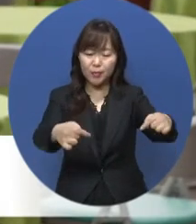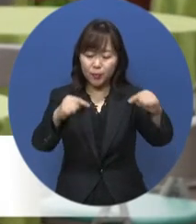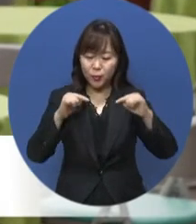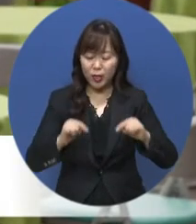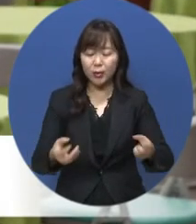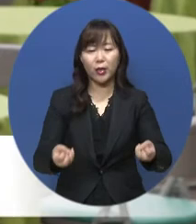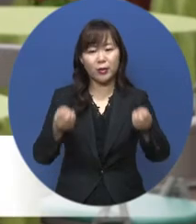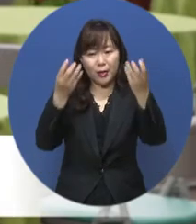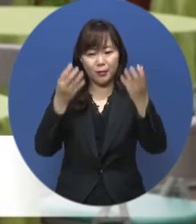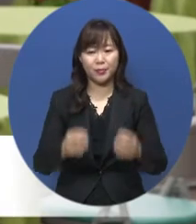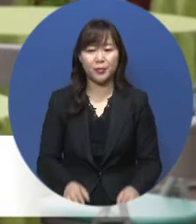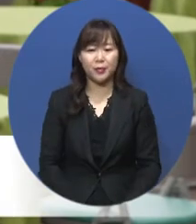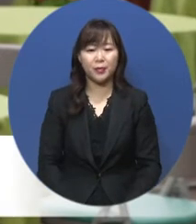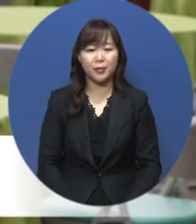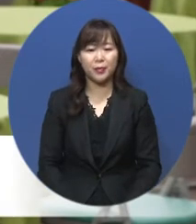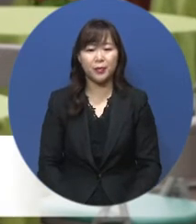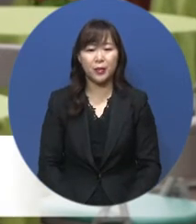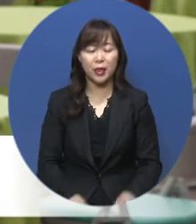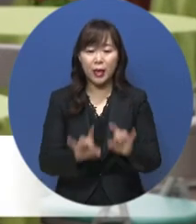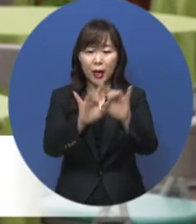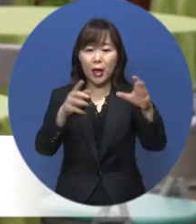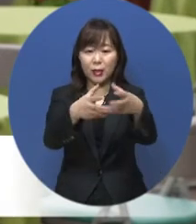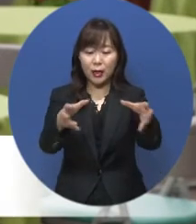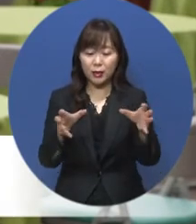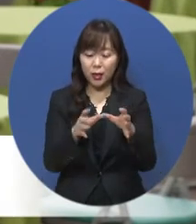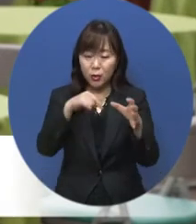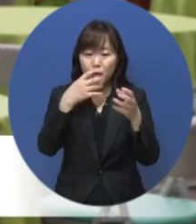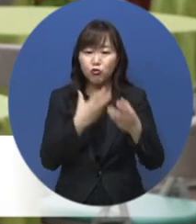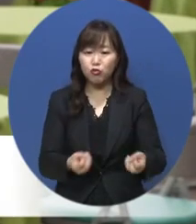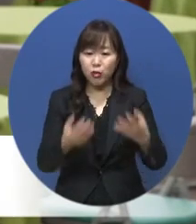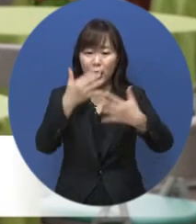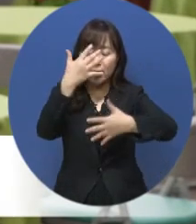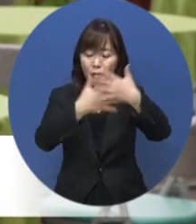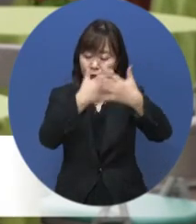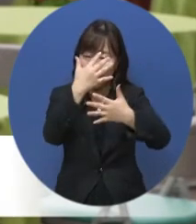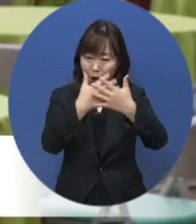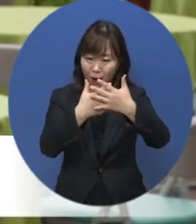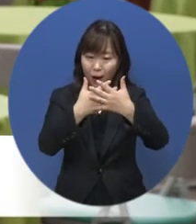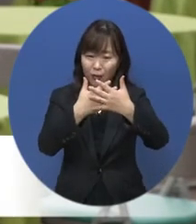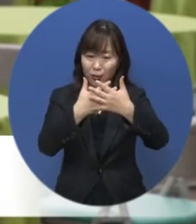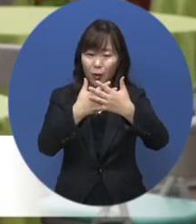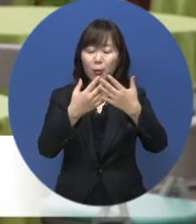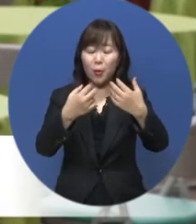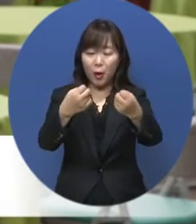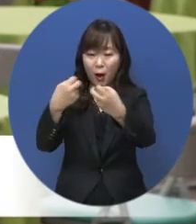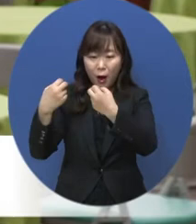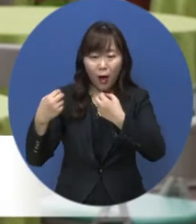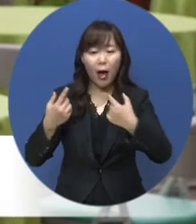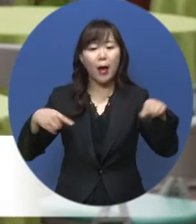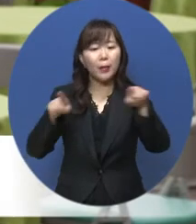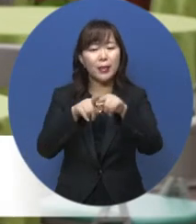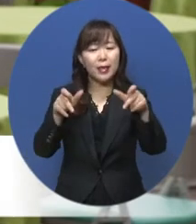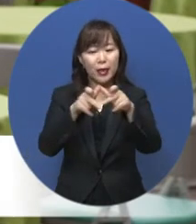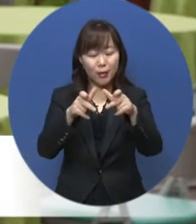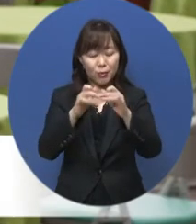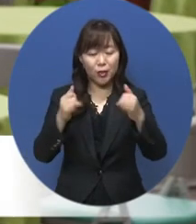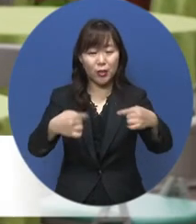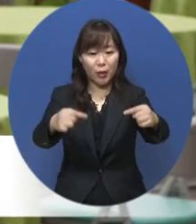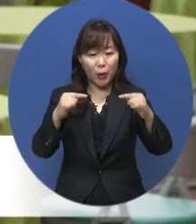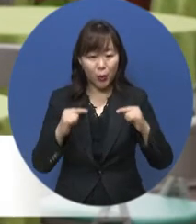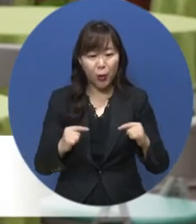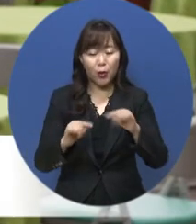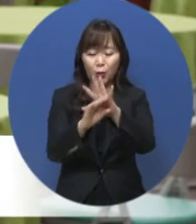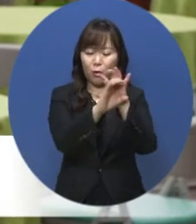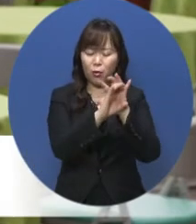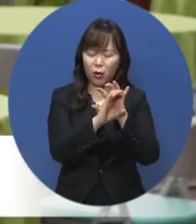모여서 행사를 치렀습니다. 각 단체에서는 축하 영상 메시지로 함께 장애인분들이 동참했고